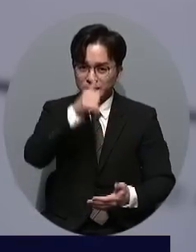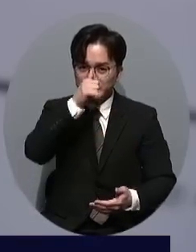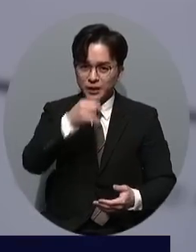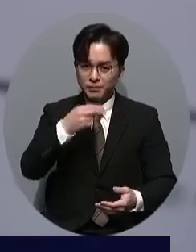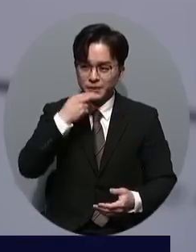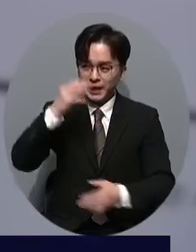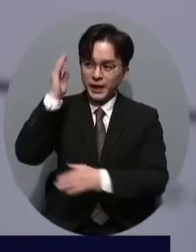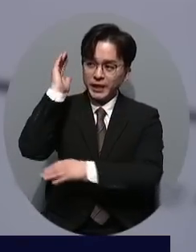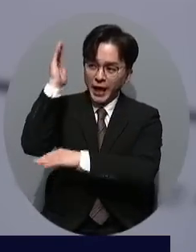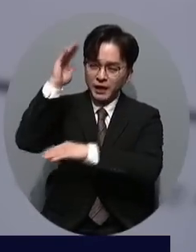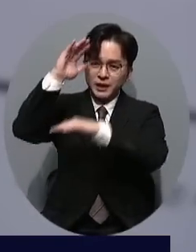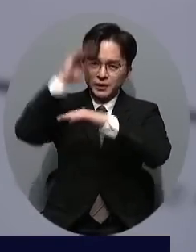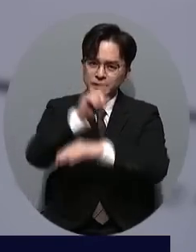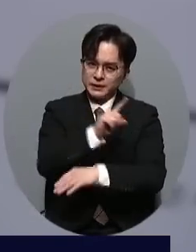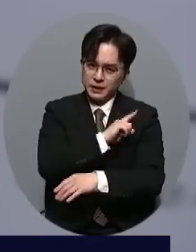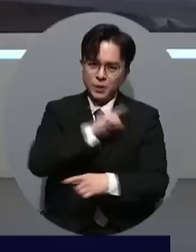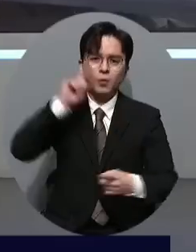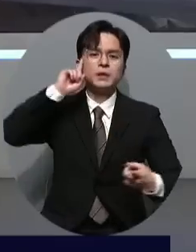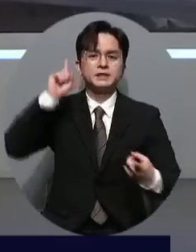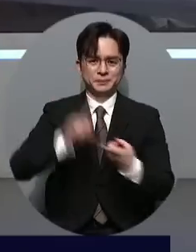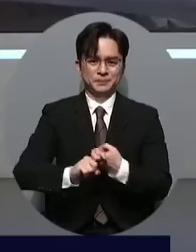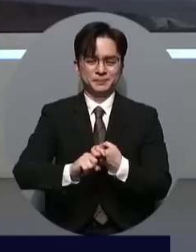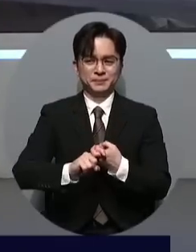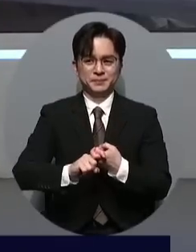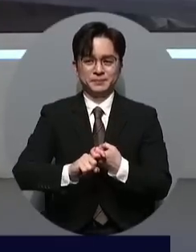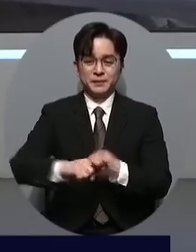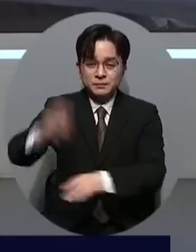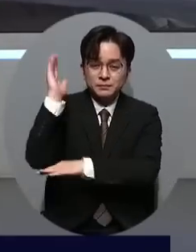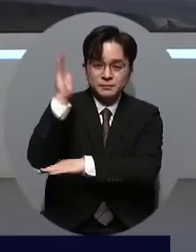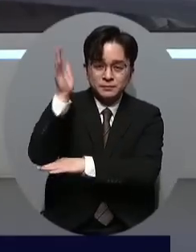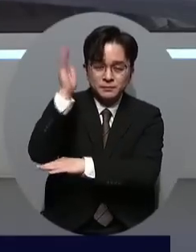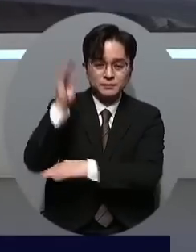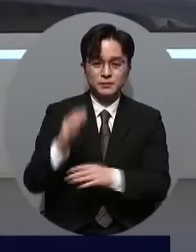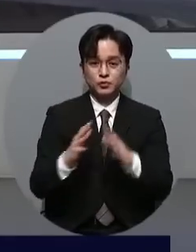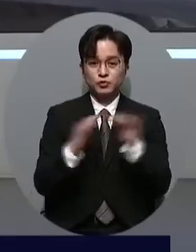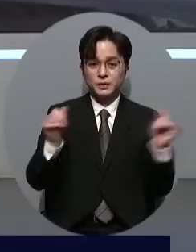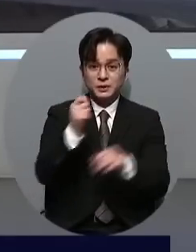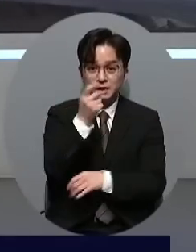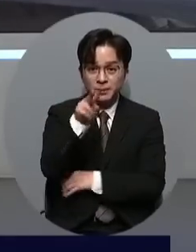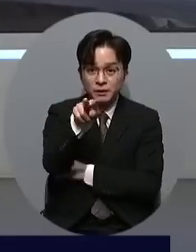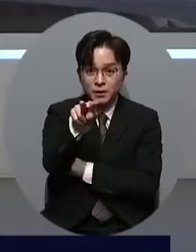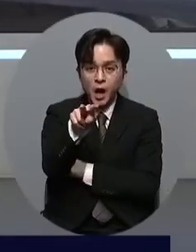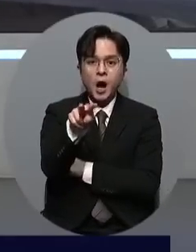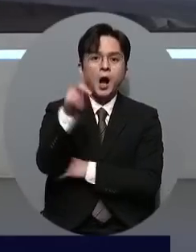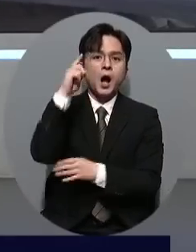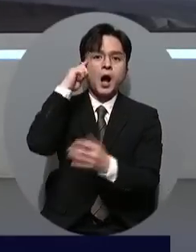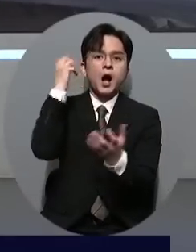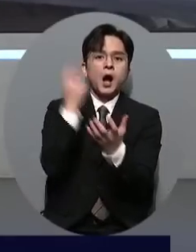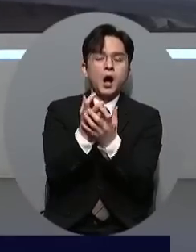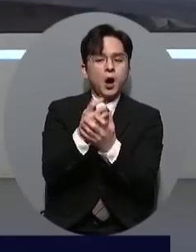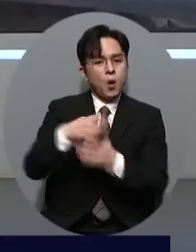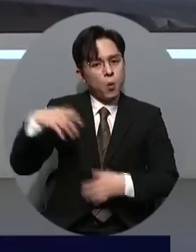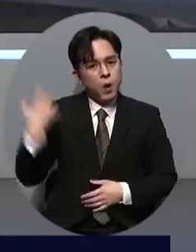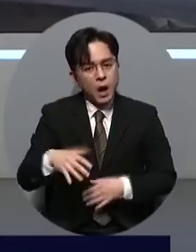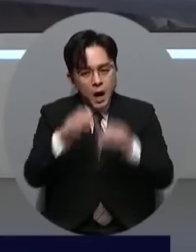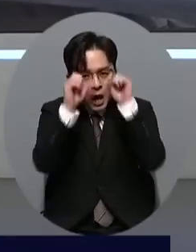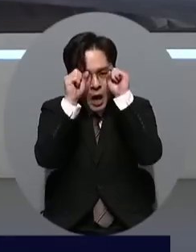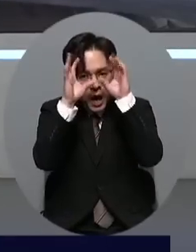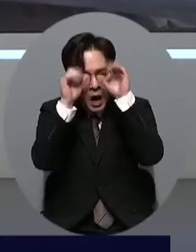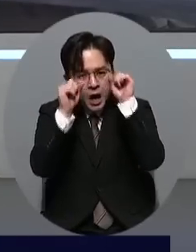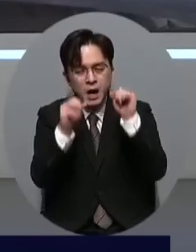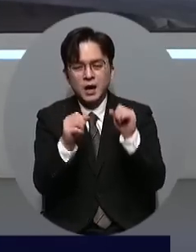국민들에게 깊은 인상을 줄 수 있습니다 또 한 장까지이 대표의 의혹과 관련해서 그동안 알러지지 않았던 새로운